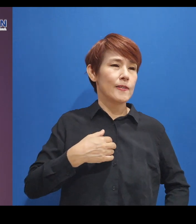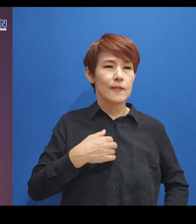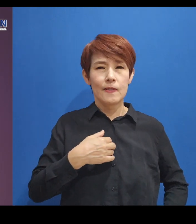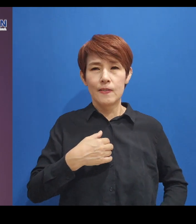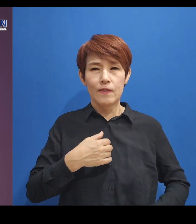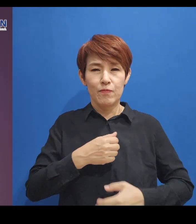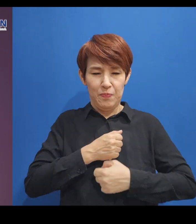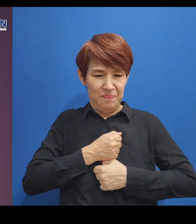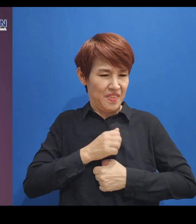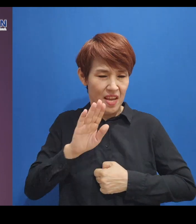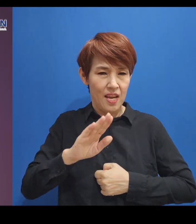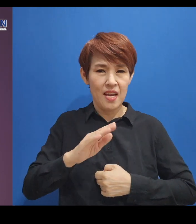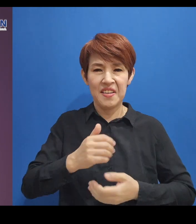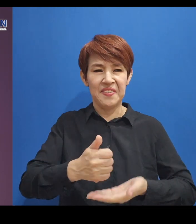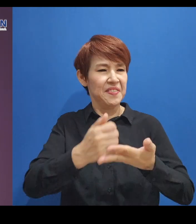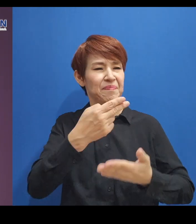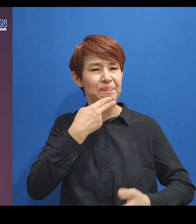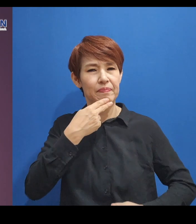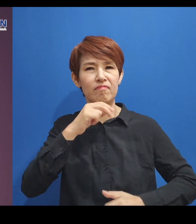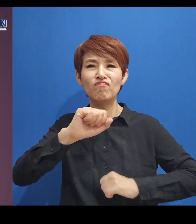않고 마음대로 했어요.